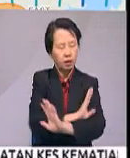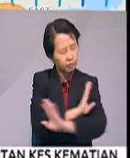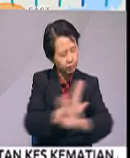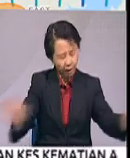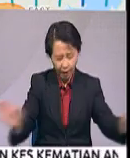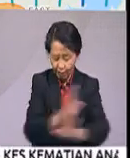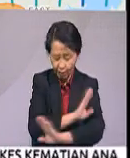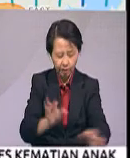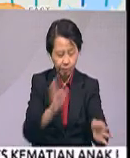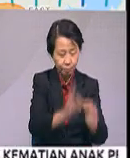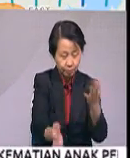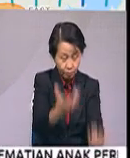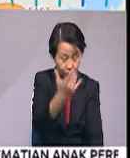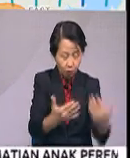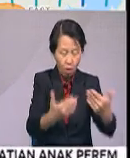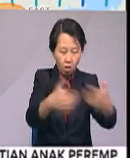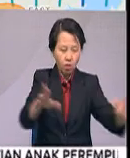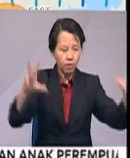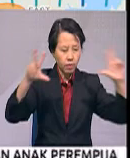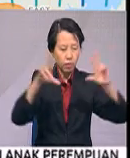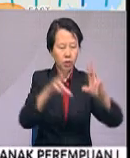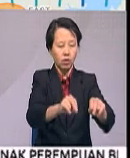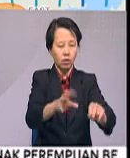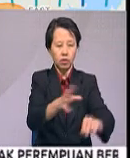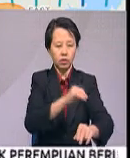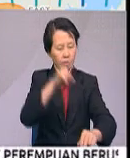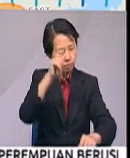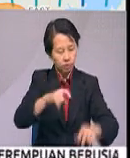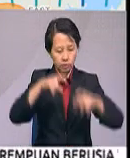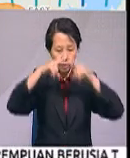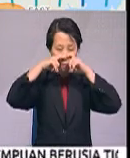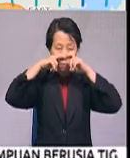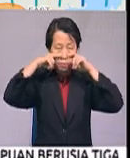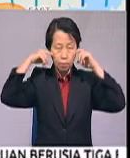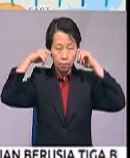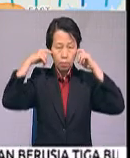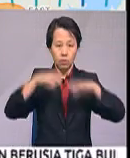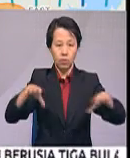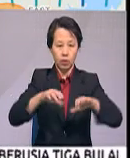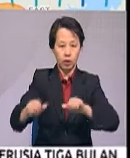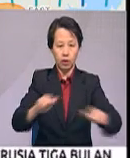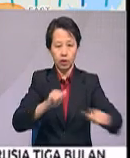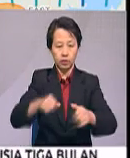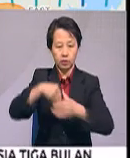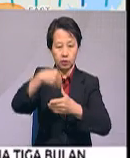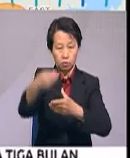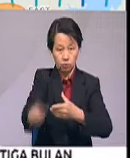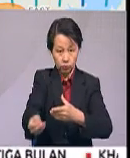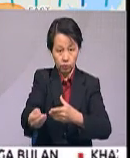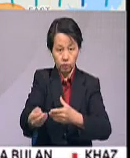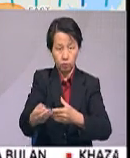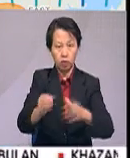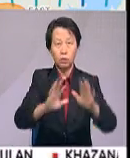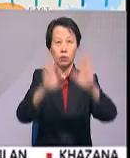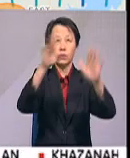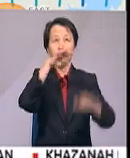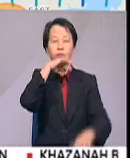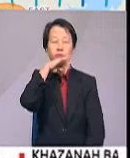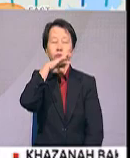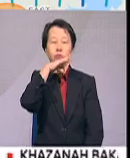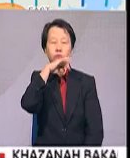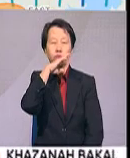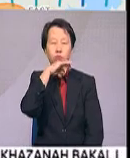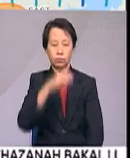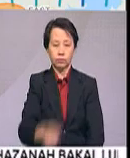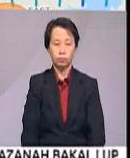melakukan pembakaran secara terbuka dan memakai penutup muka semasa melakukan aktiviti luar semasa keadaan masih lagi berjerebu di